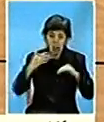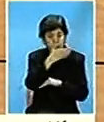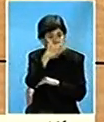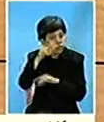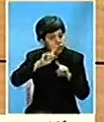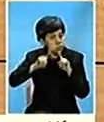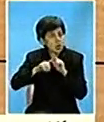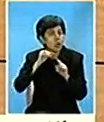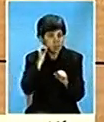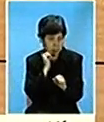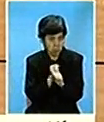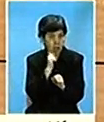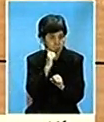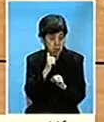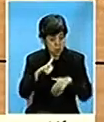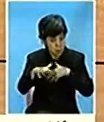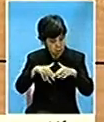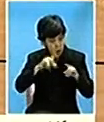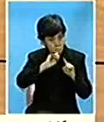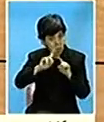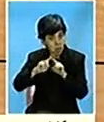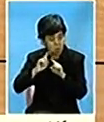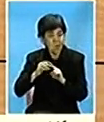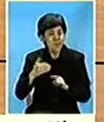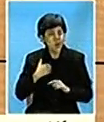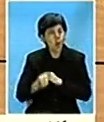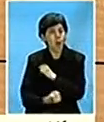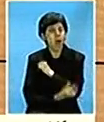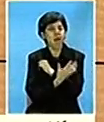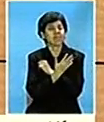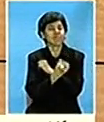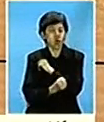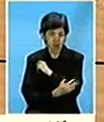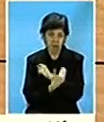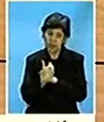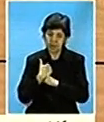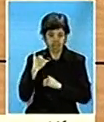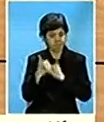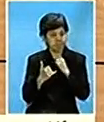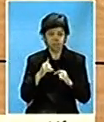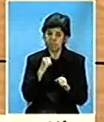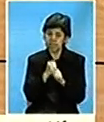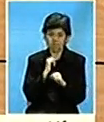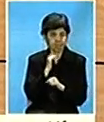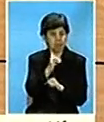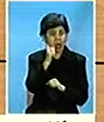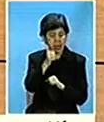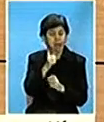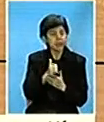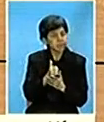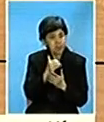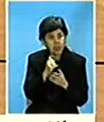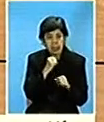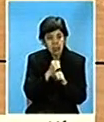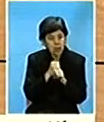าลระดับนานาชาติได้เนี่ยประชาชนทุกคนจะมีโอกาสเข้าไปรับการรักษาพยาบาลระดับนี้เป็นที่สิ้นสุดภ